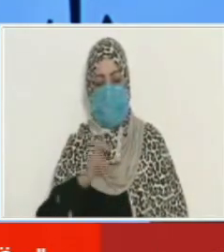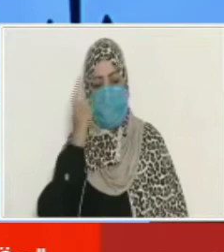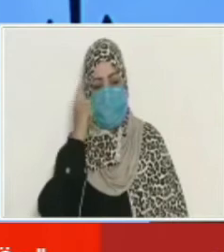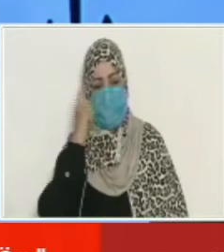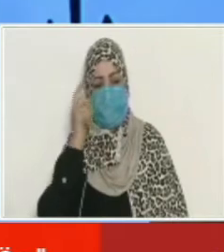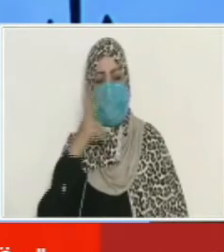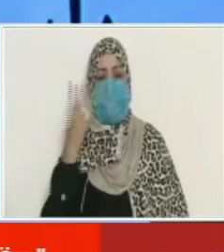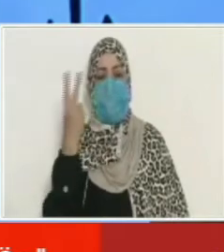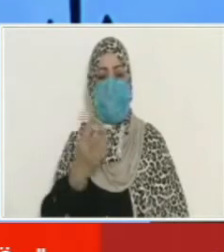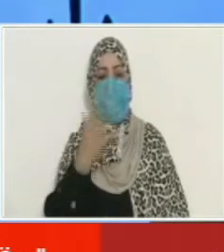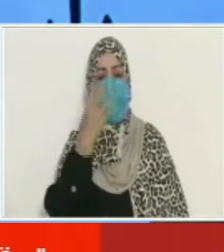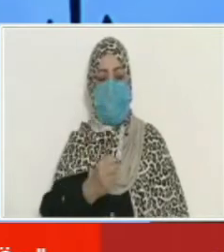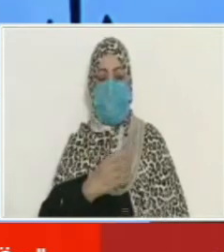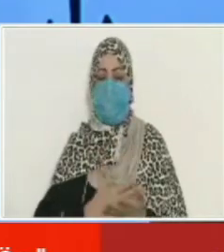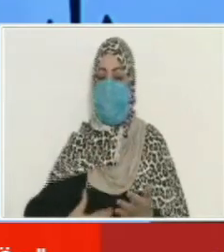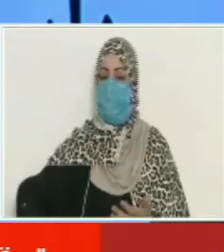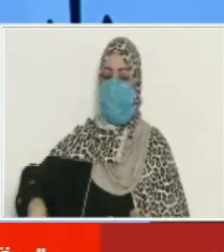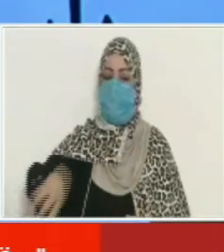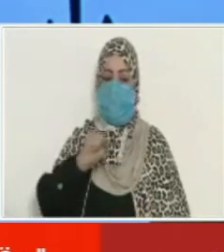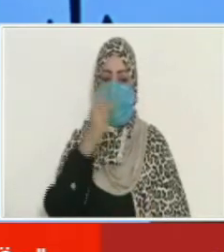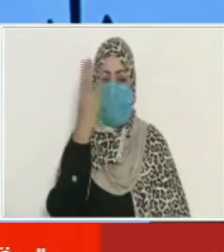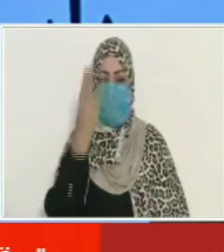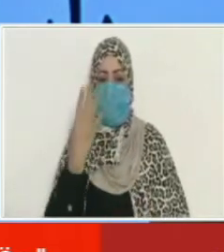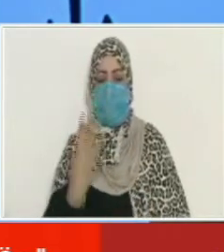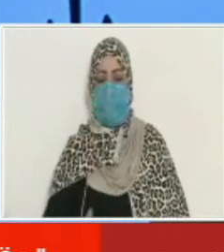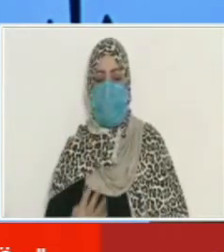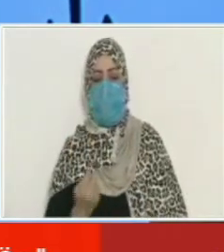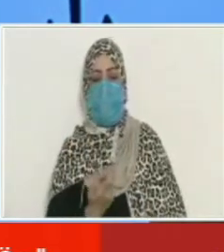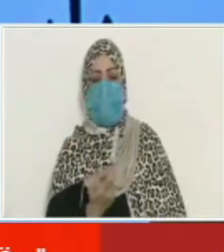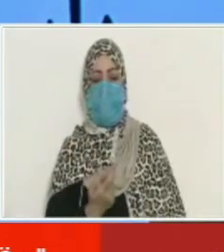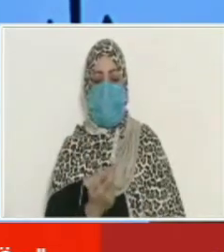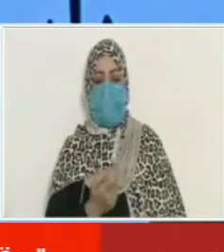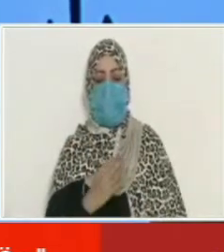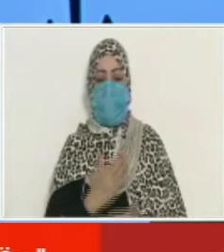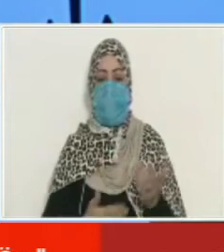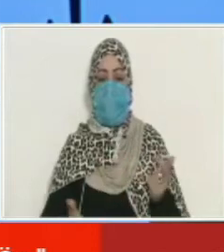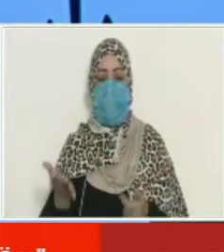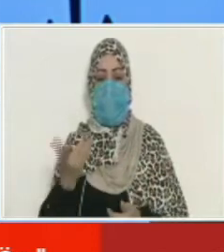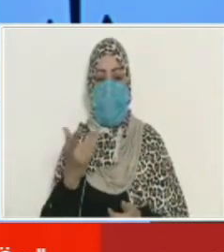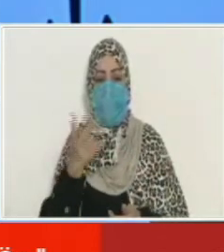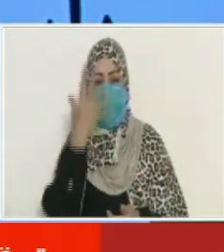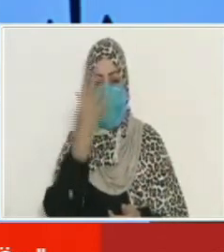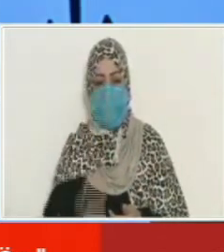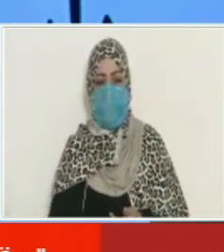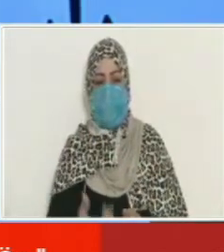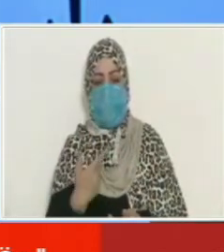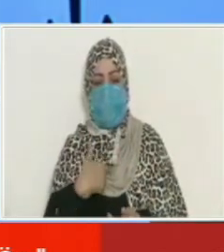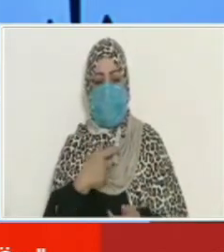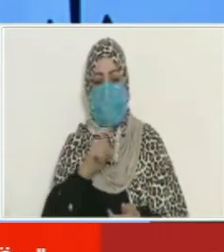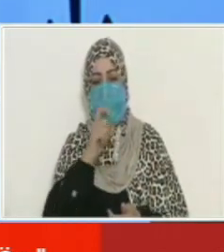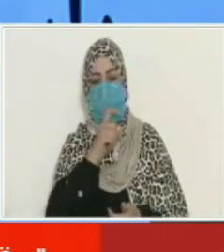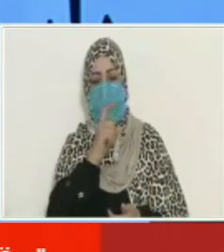أما البنات فلا يرثن من عمهن شيئا، لأن ابن الأخ هو الوارث، أما بنت الأخ فلا